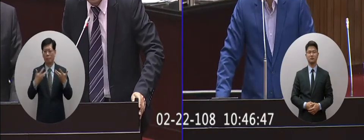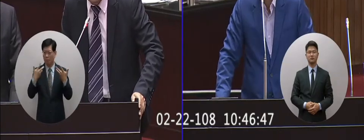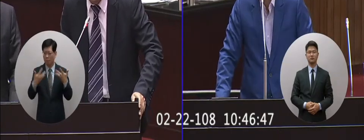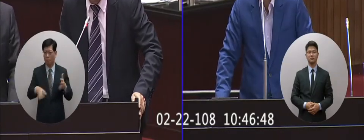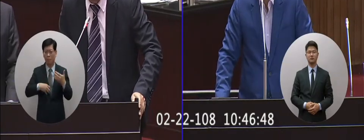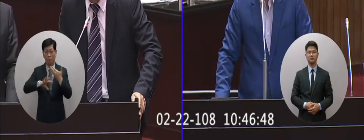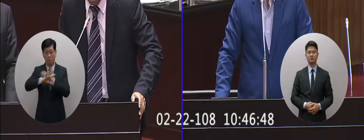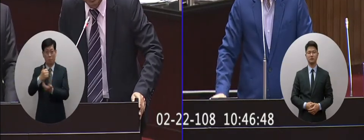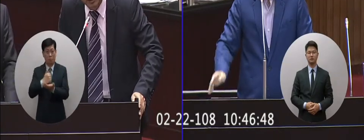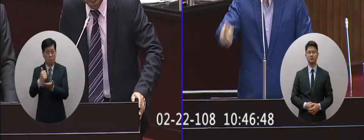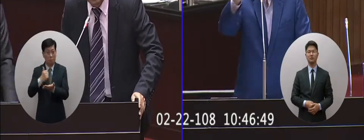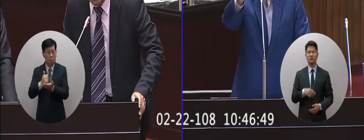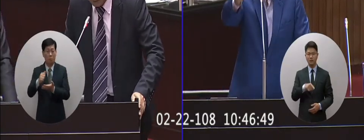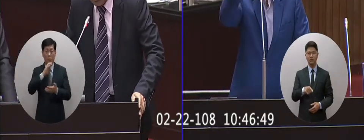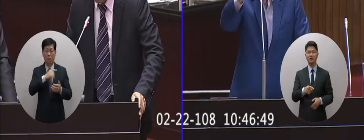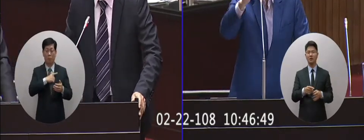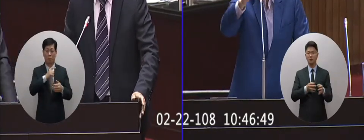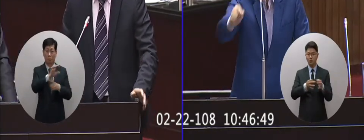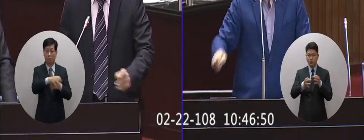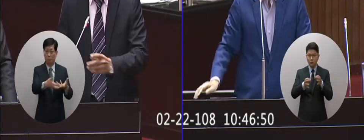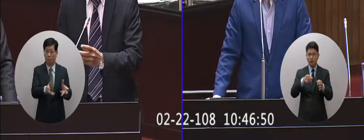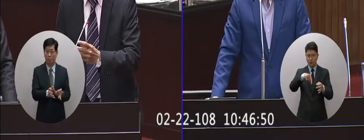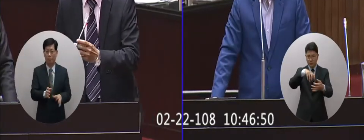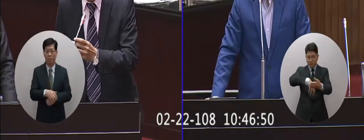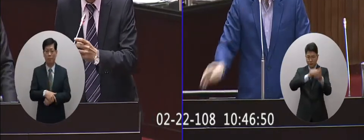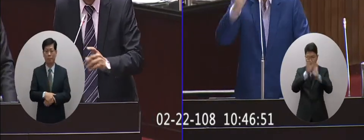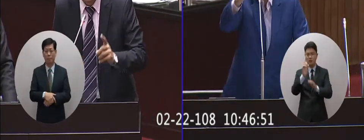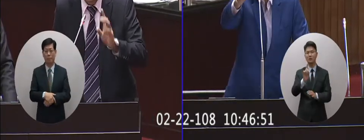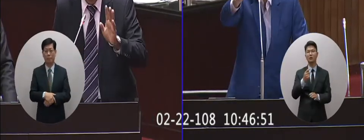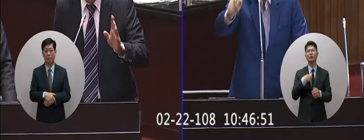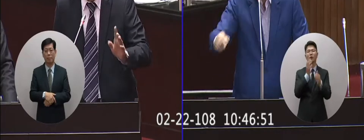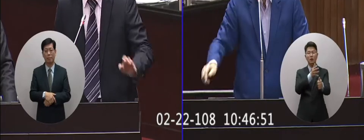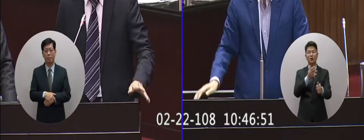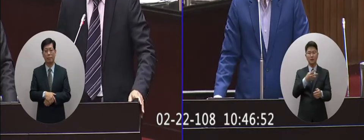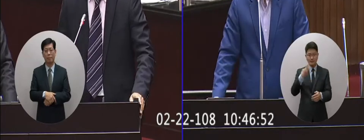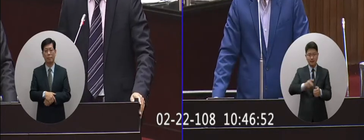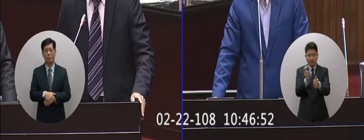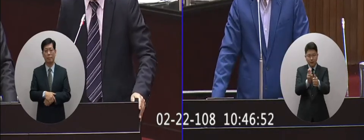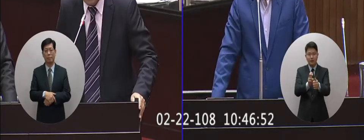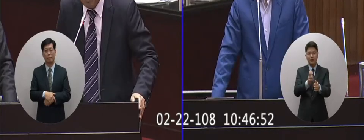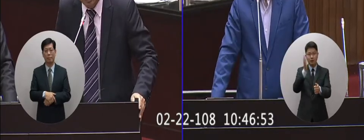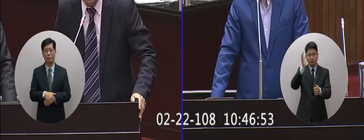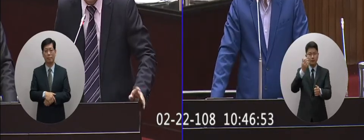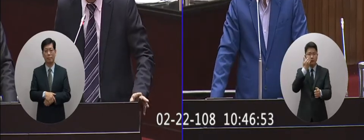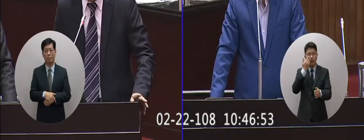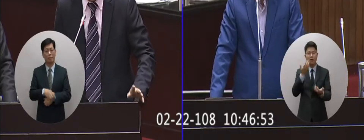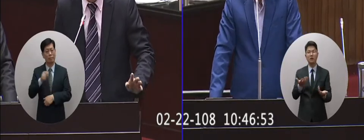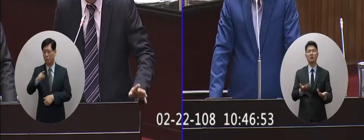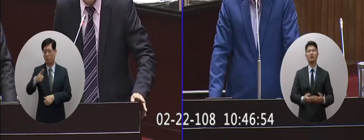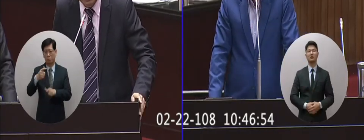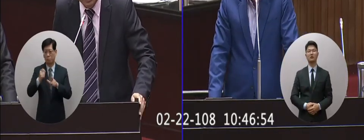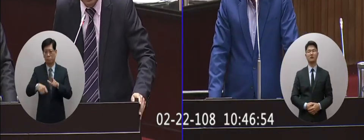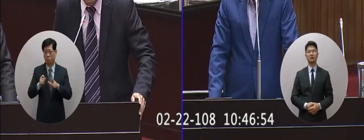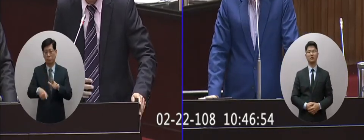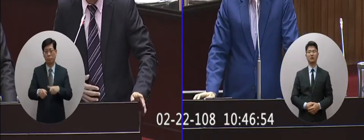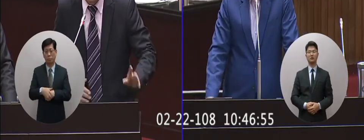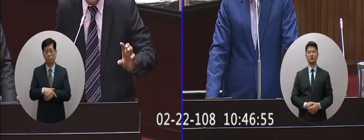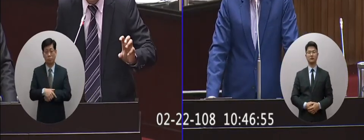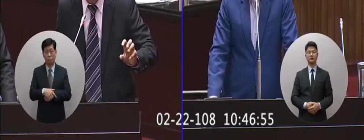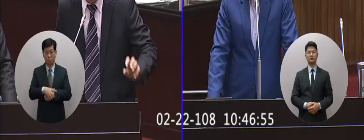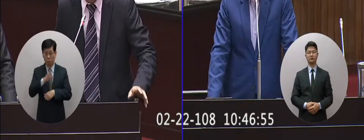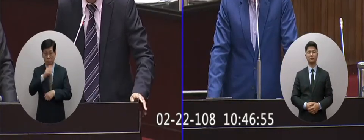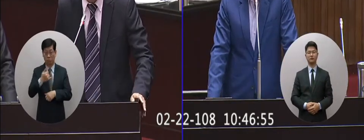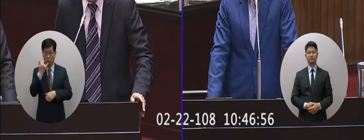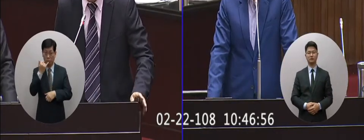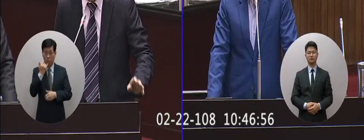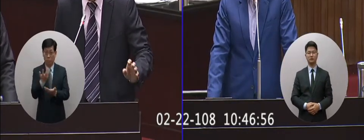这些外销业跟农民 团体，我只问你怎么运作嘛？ 是 谁来监督嘛？ 它不是一个公司，所以它怎么来